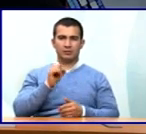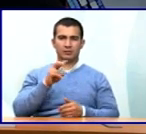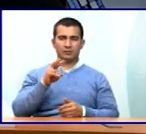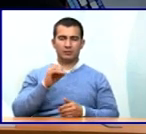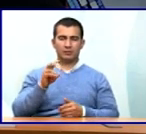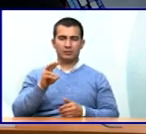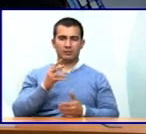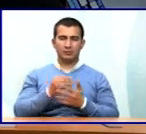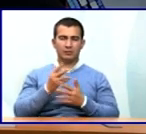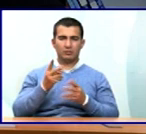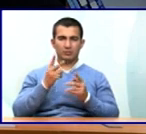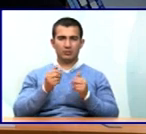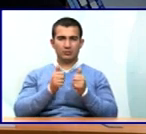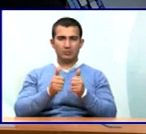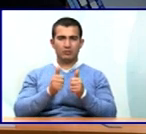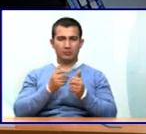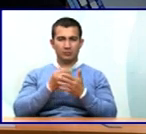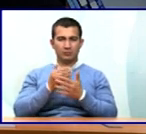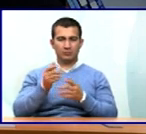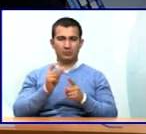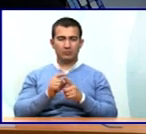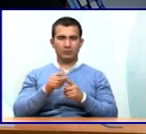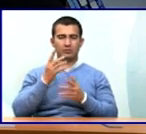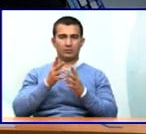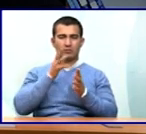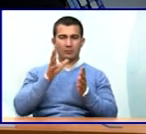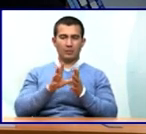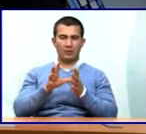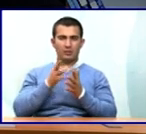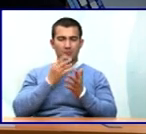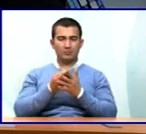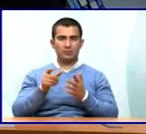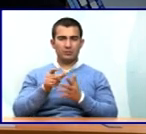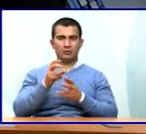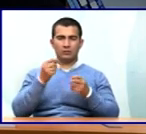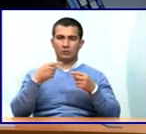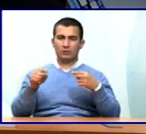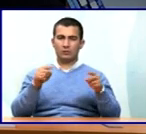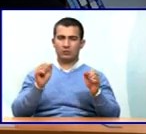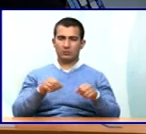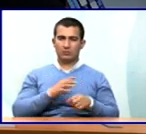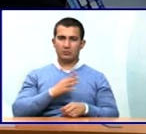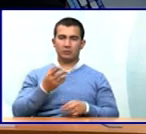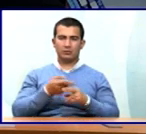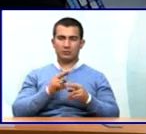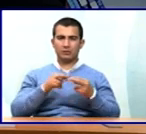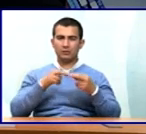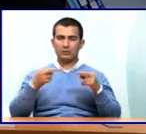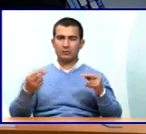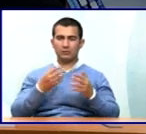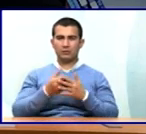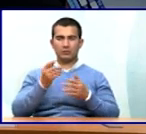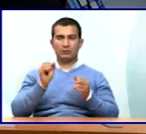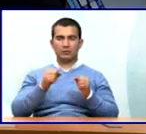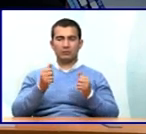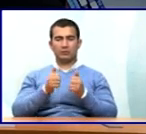o'tkazgichda agarda o'tayotgan toklarning yo'nalishi bir xil bo'lsa, bu o'tkazgichlar bir-biriga